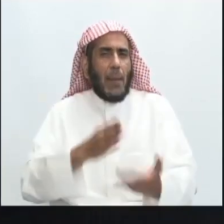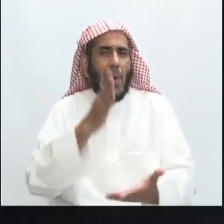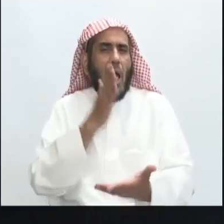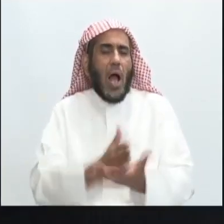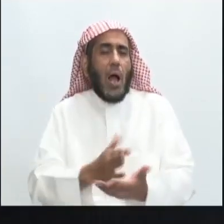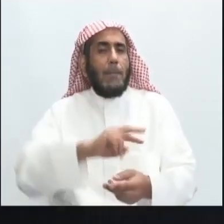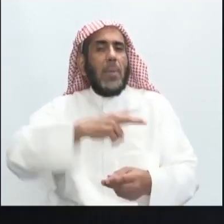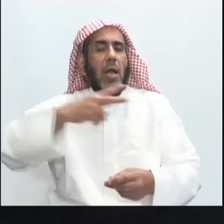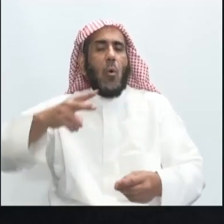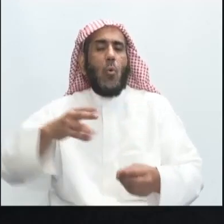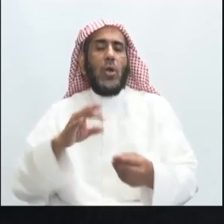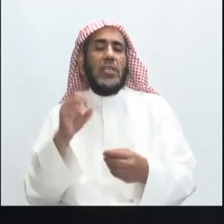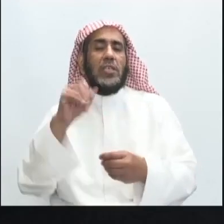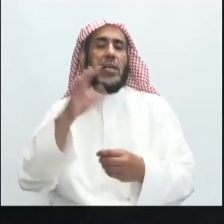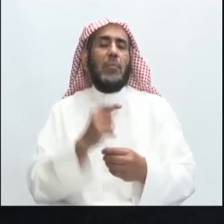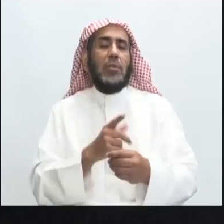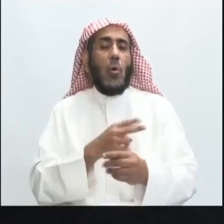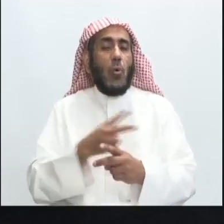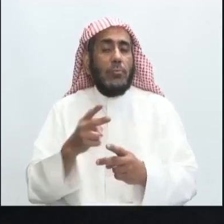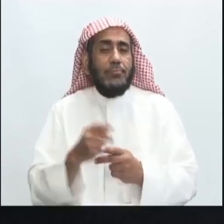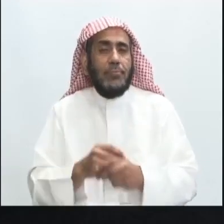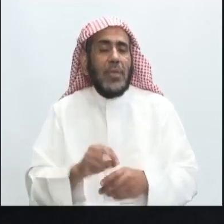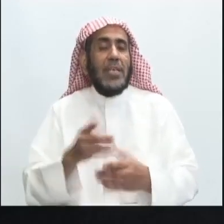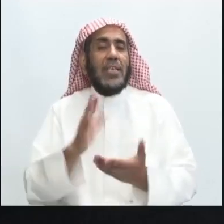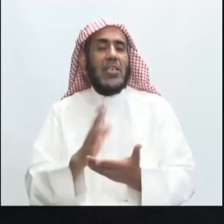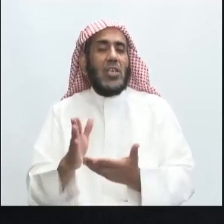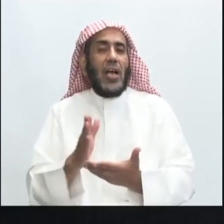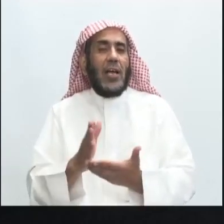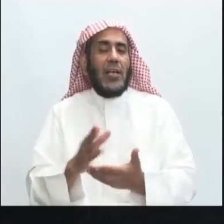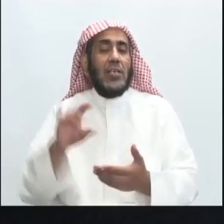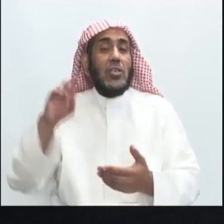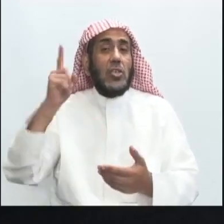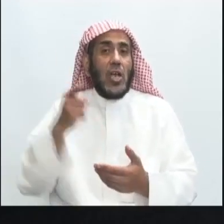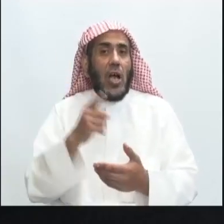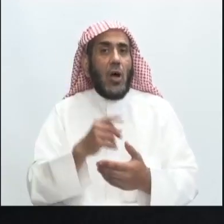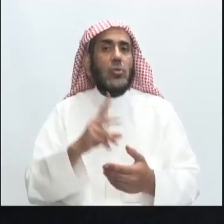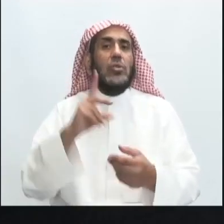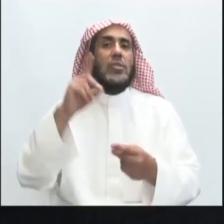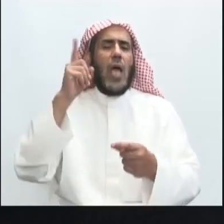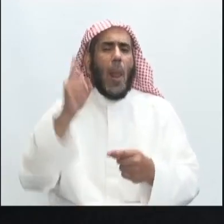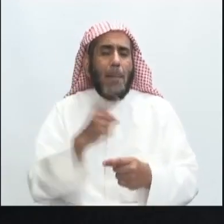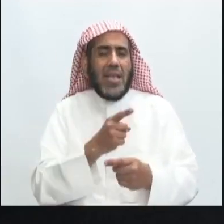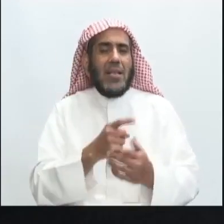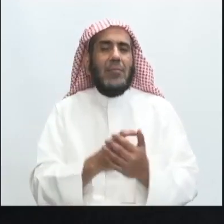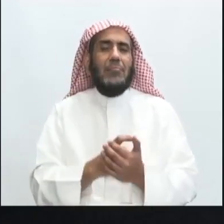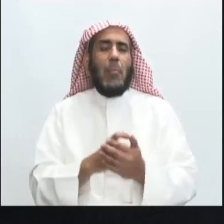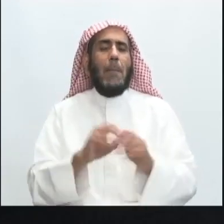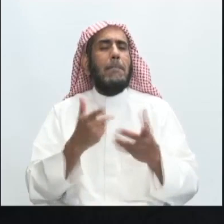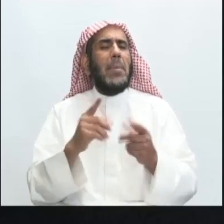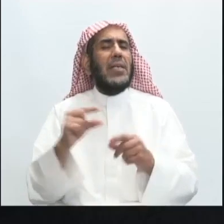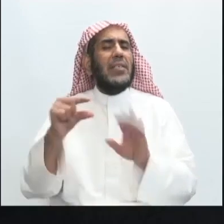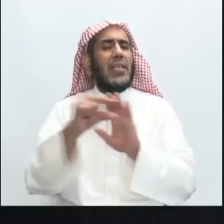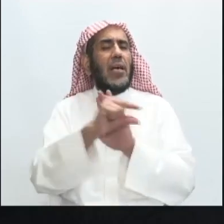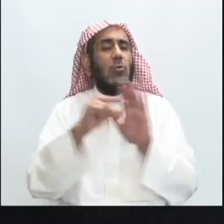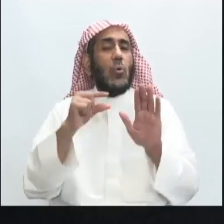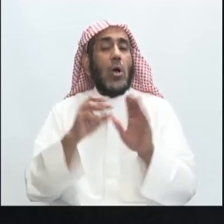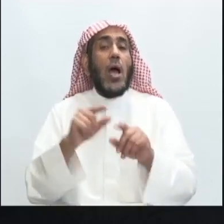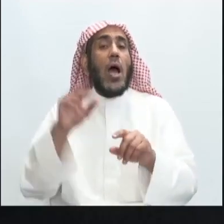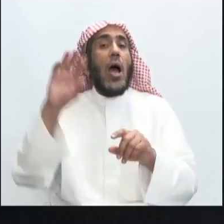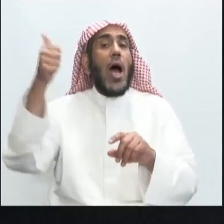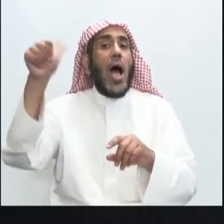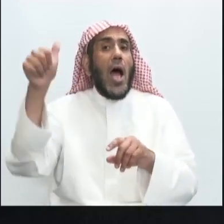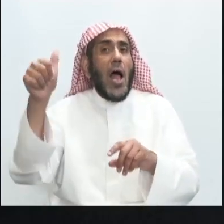ما نوع الانشاء جميل احسنت هنا انشاء كذلك انشاء طلبي انشاء طلبي ما صيغته الم